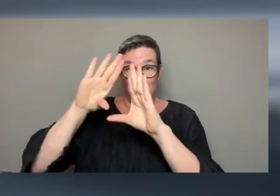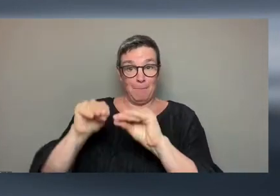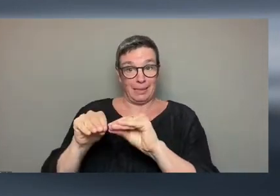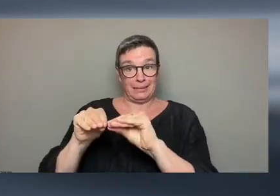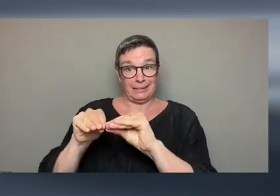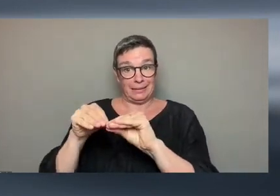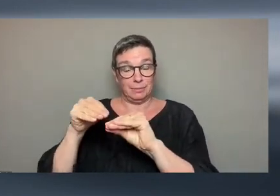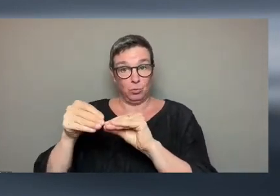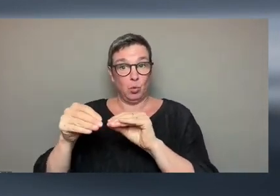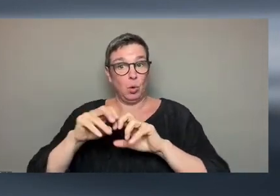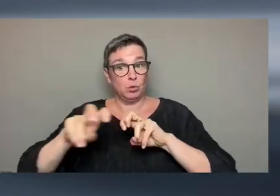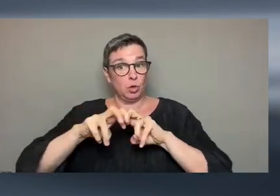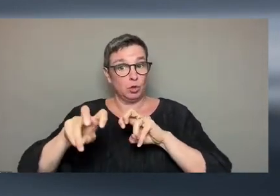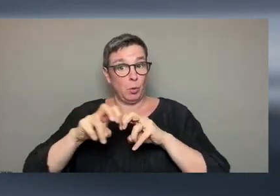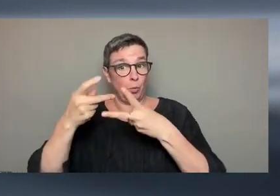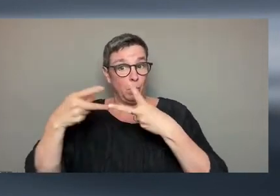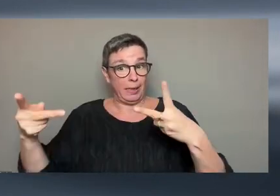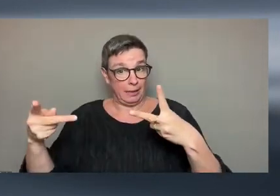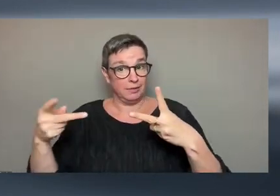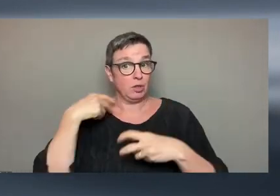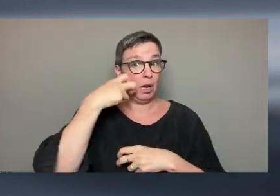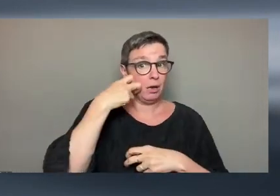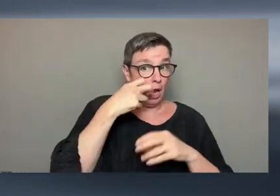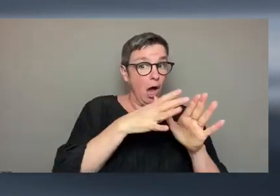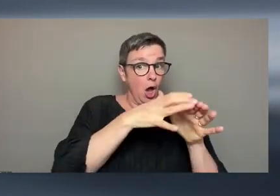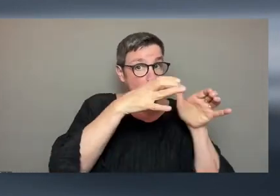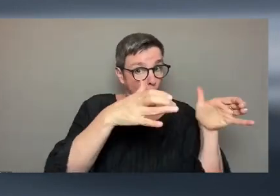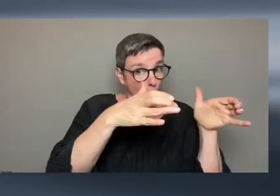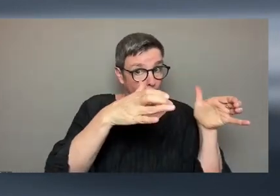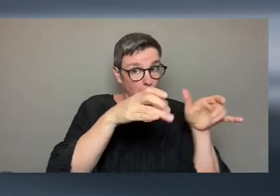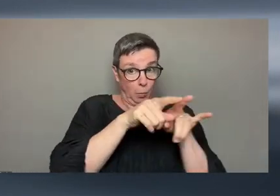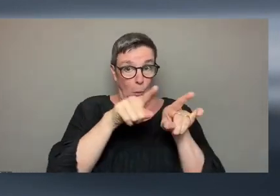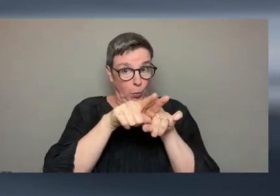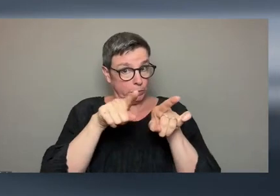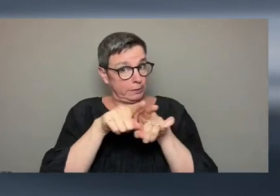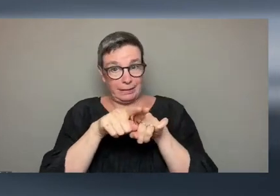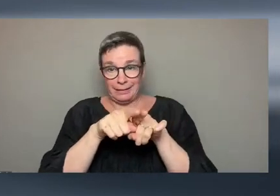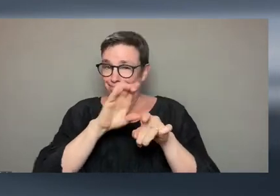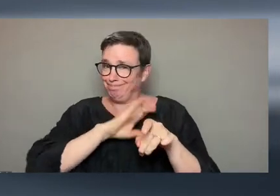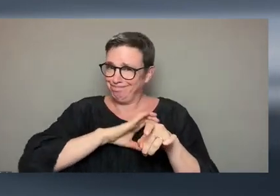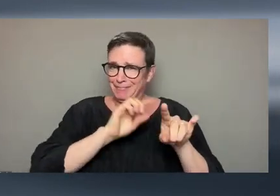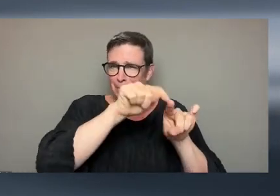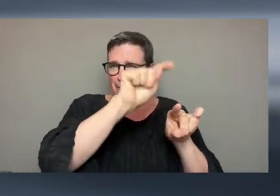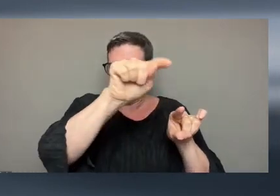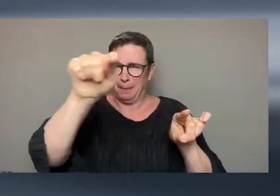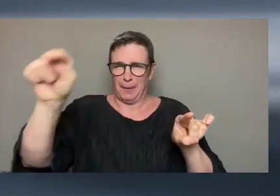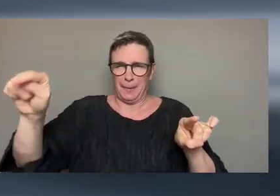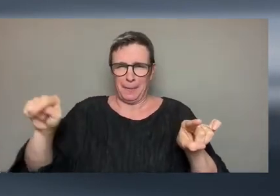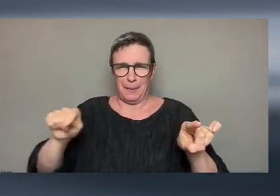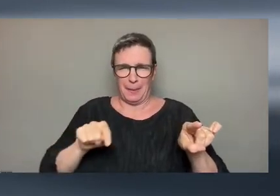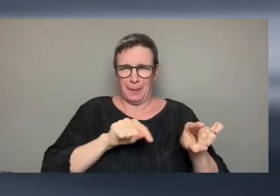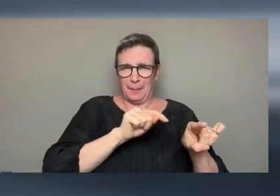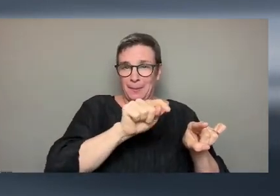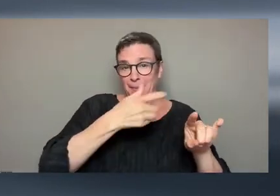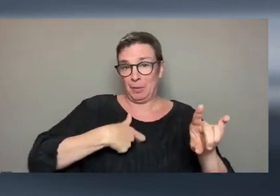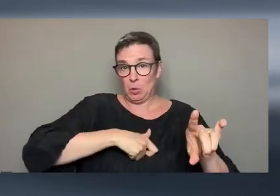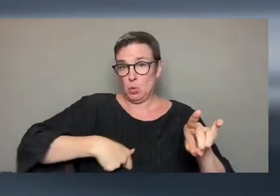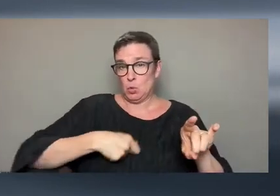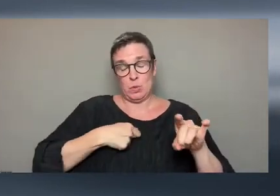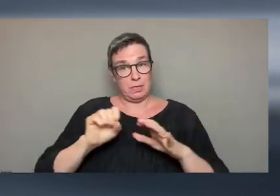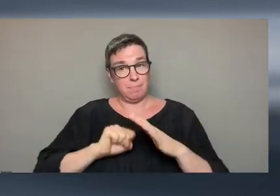faire cela uniquement pour les grandes gares, mais nous voulons couvrir le plus de stations possible en Suisse. Tout cela